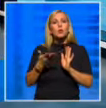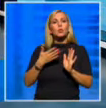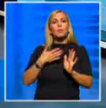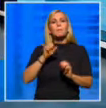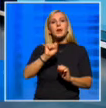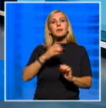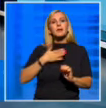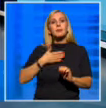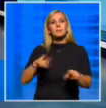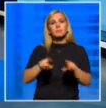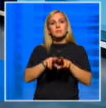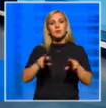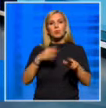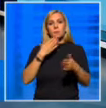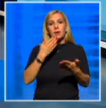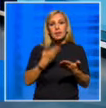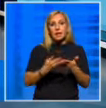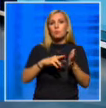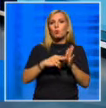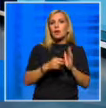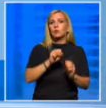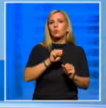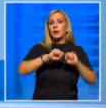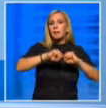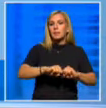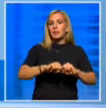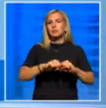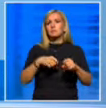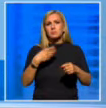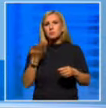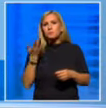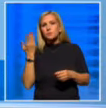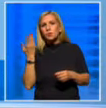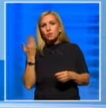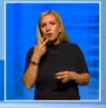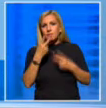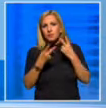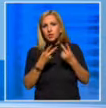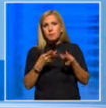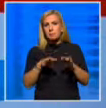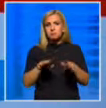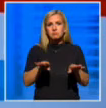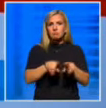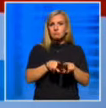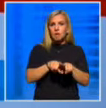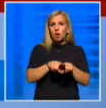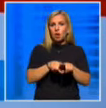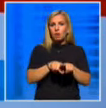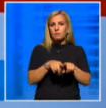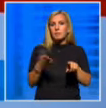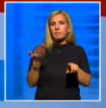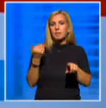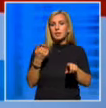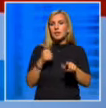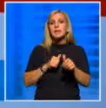предлагаха проектокабинети с проектопремиери? Не виждахме ли нещо такова в проектокабинета, който беше